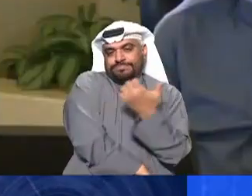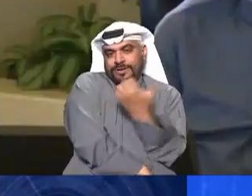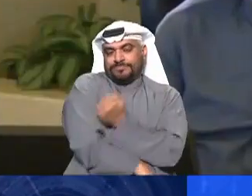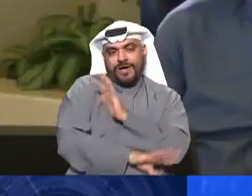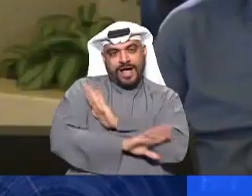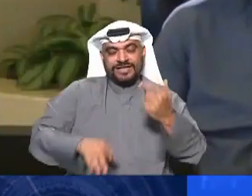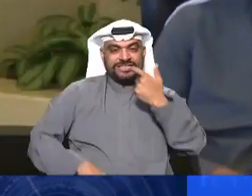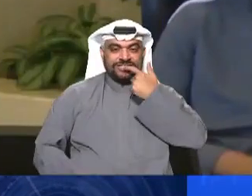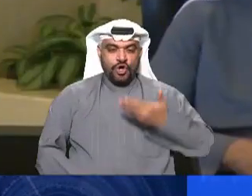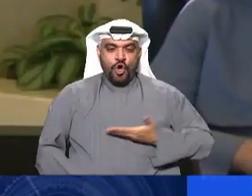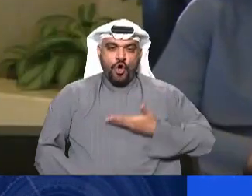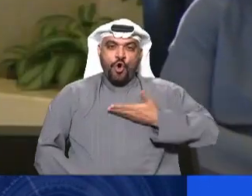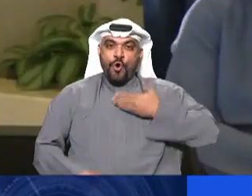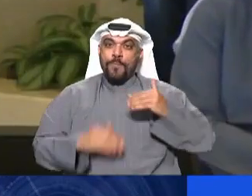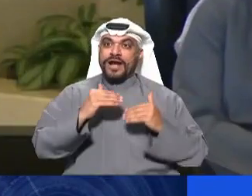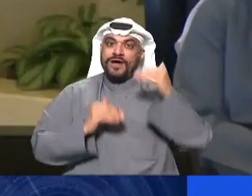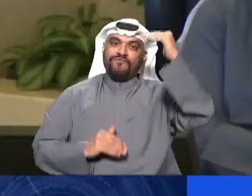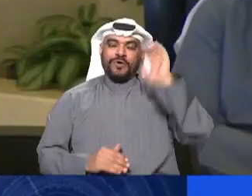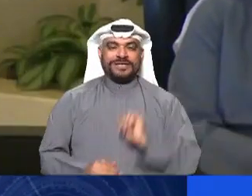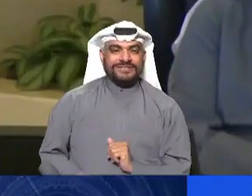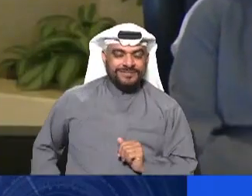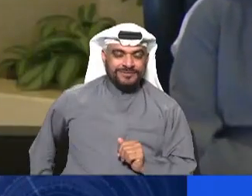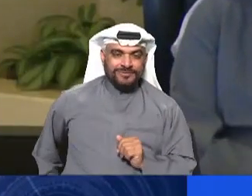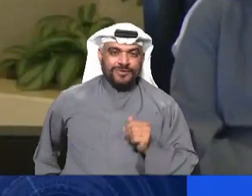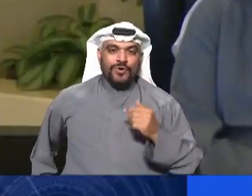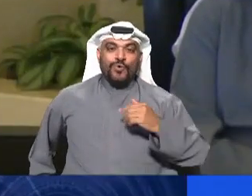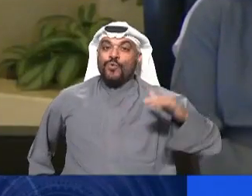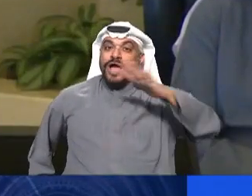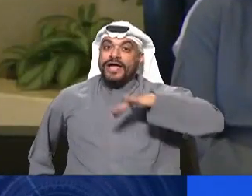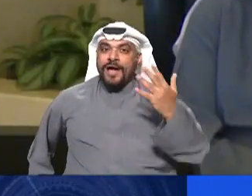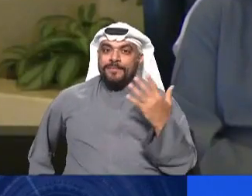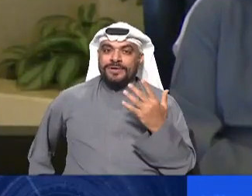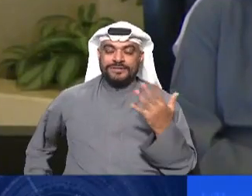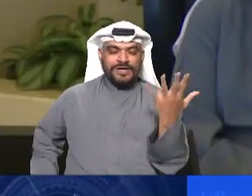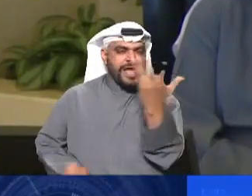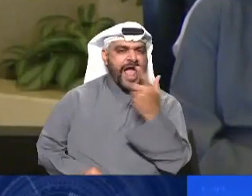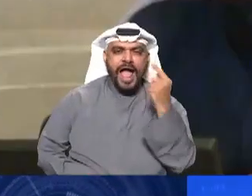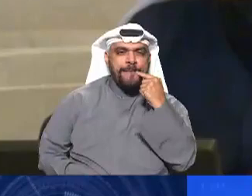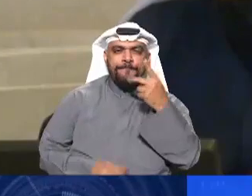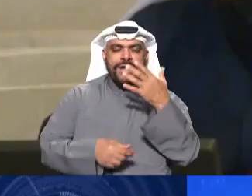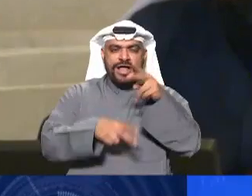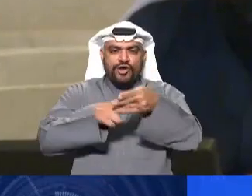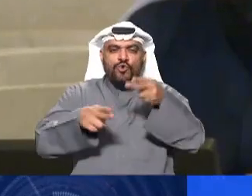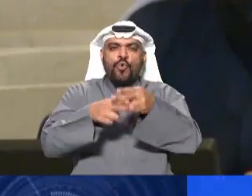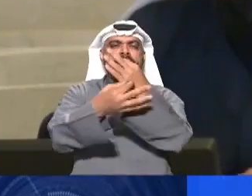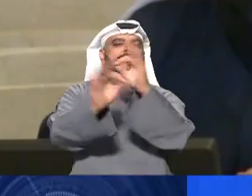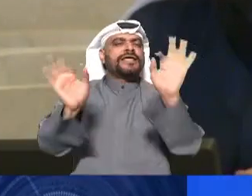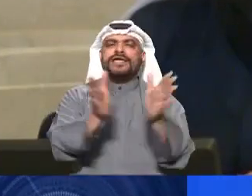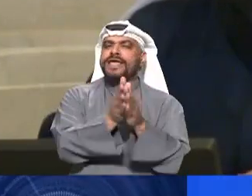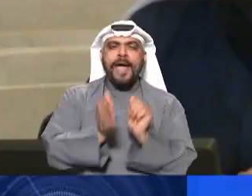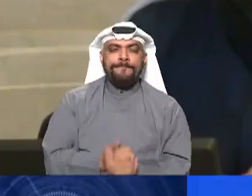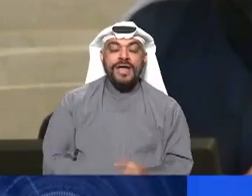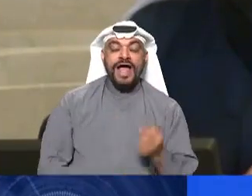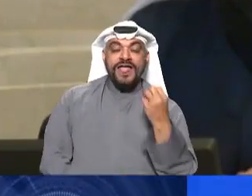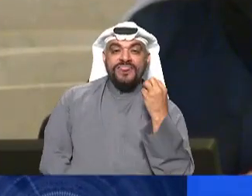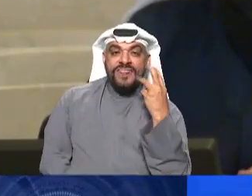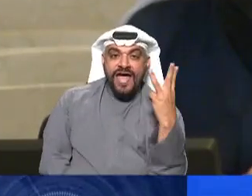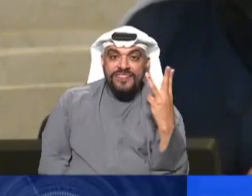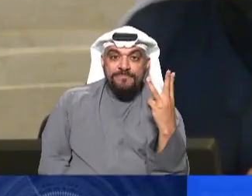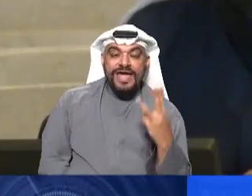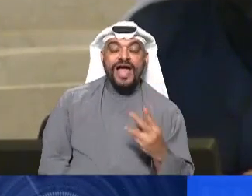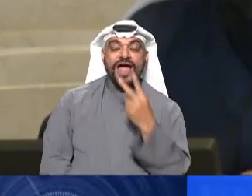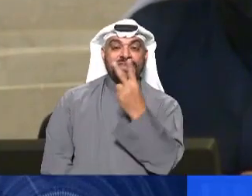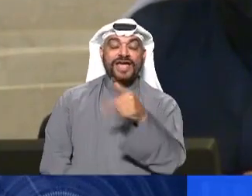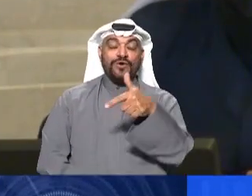عمر 65 سنة فما فوق، وبلغ عدد الذين تلقوا اللقاح في دولة الكويت عدد